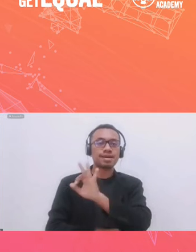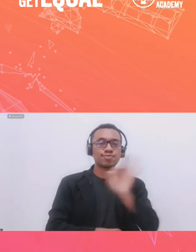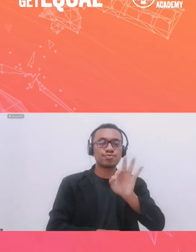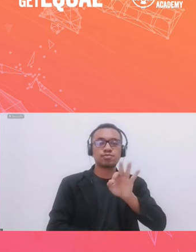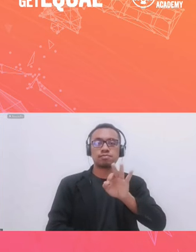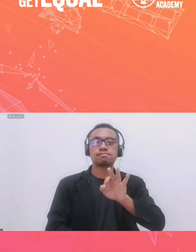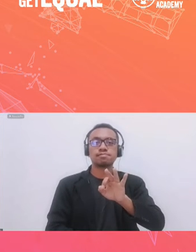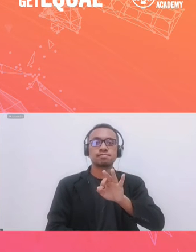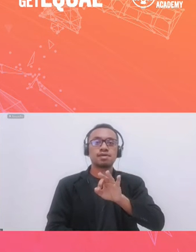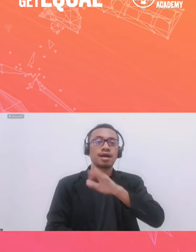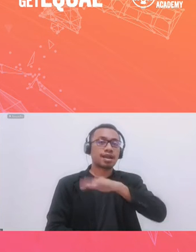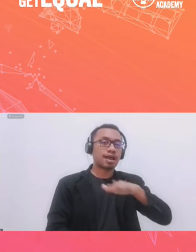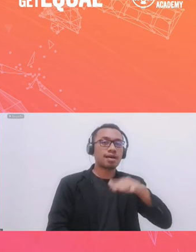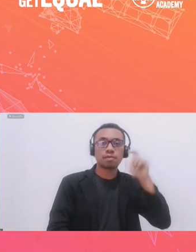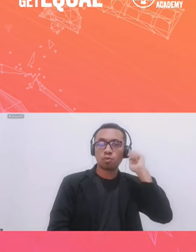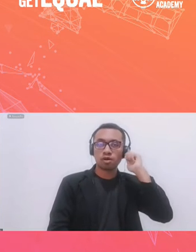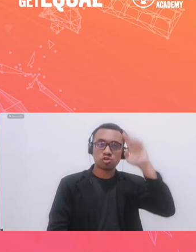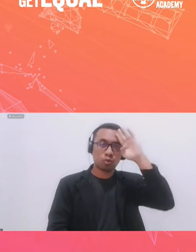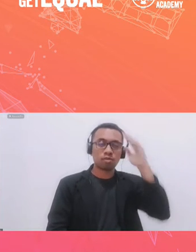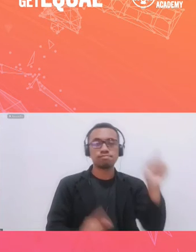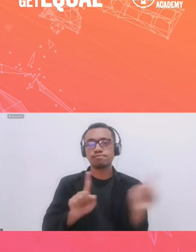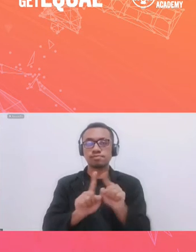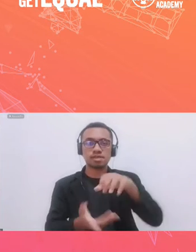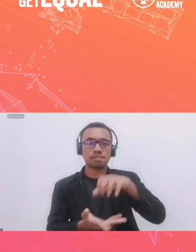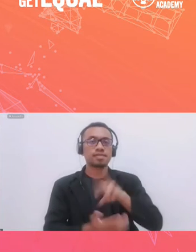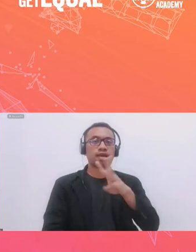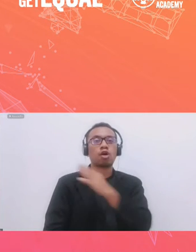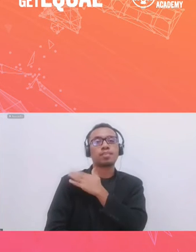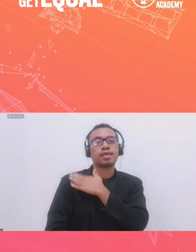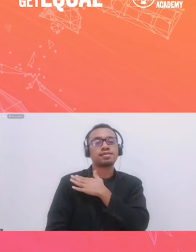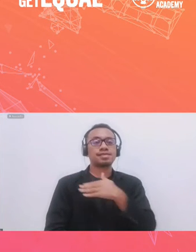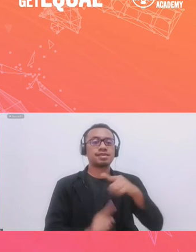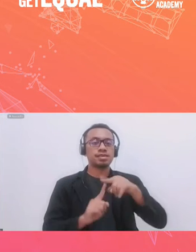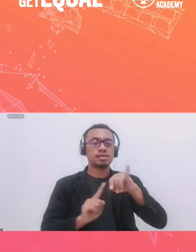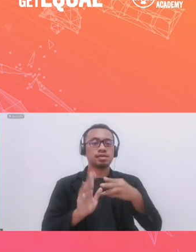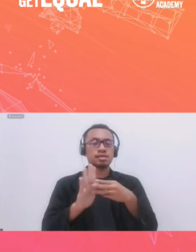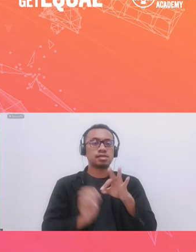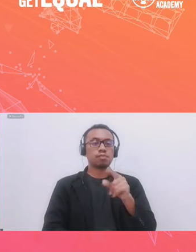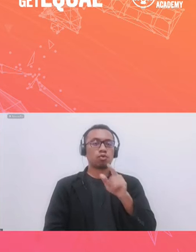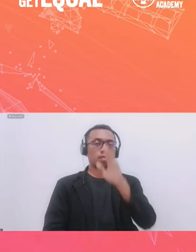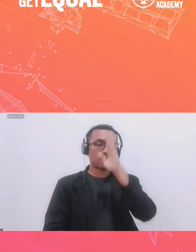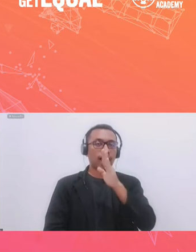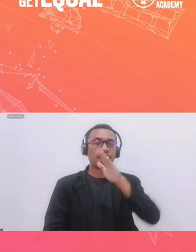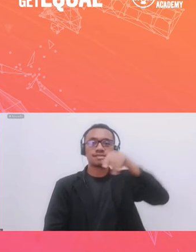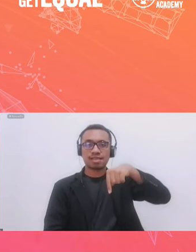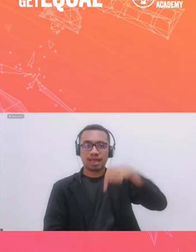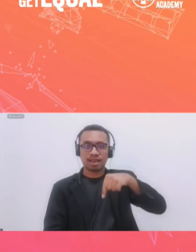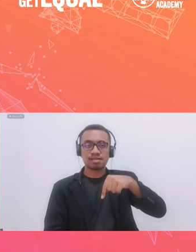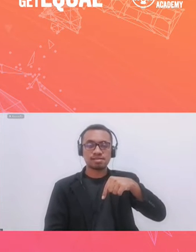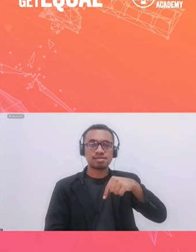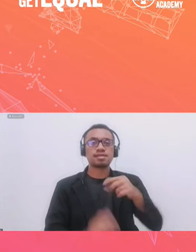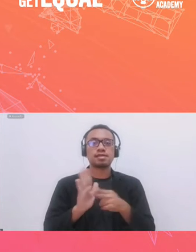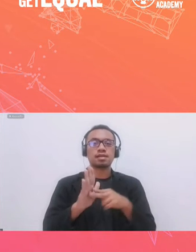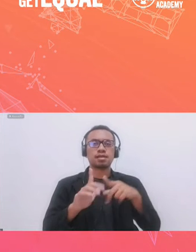dampingan ya, anak perempuan dan laki-laki ya, di 3 kabupaten di Timur Tengah Selatan, di Nagekeo dan di